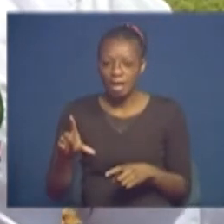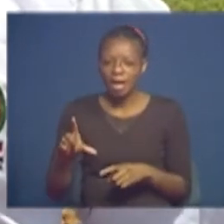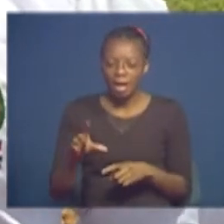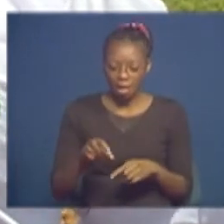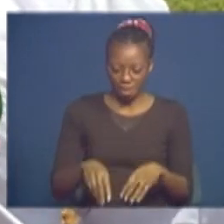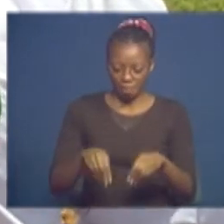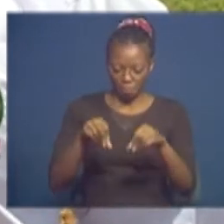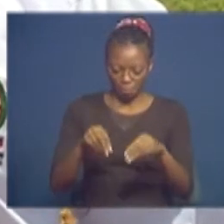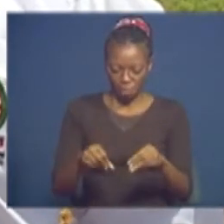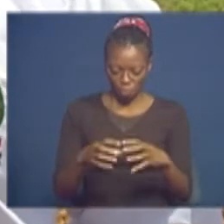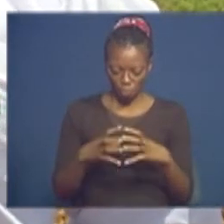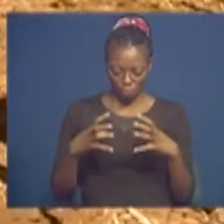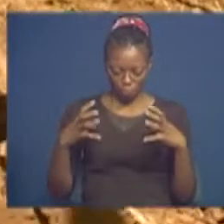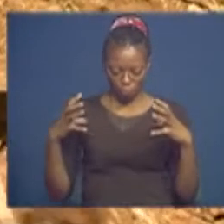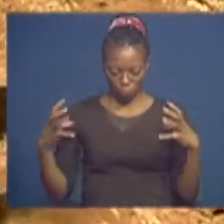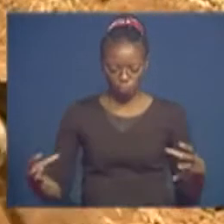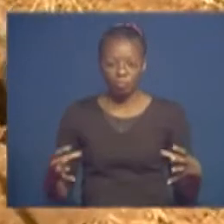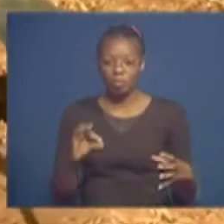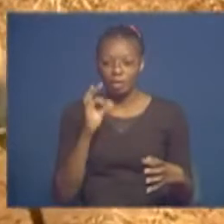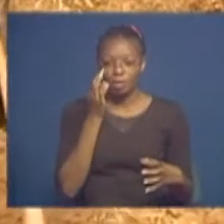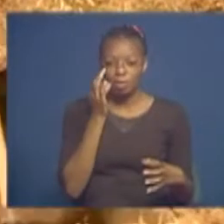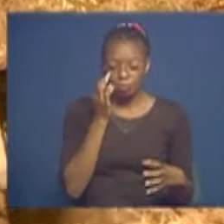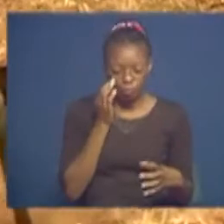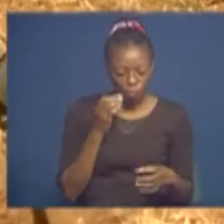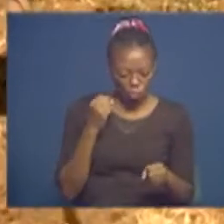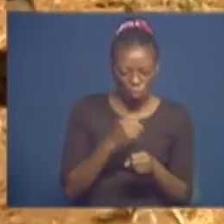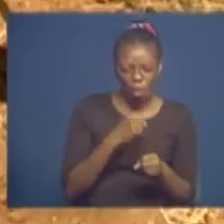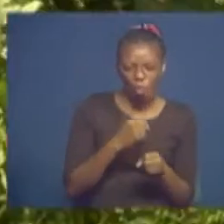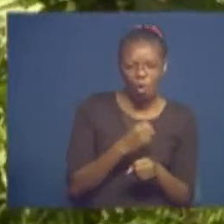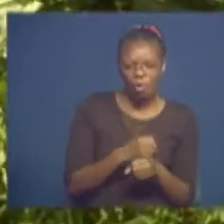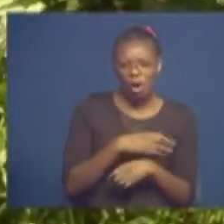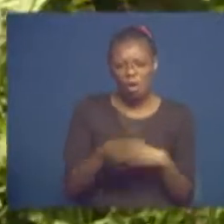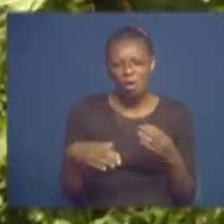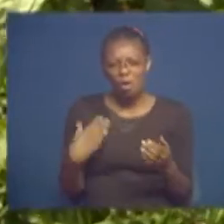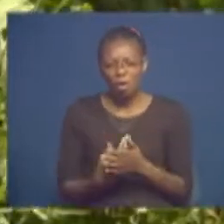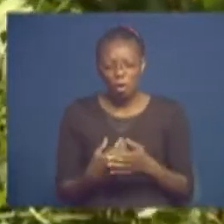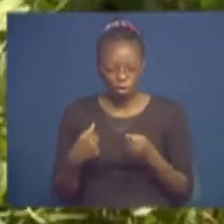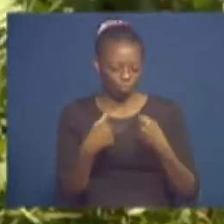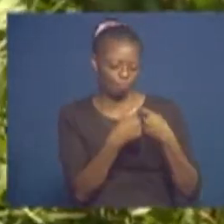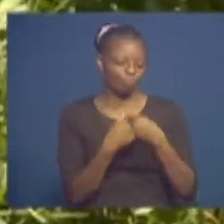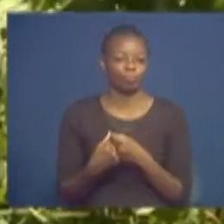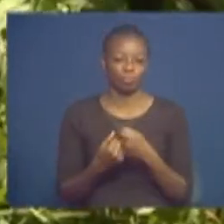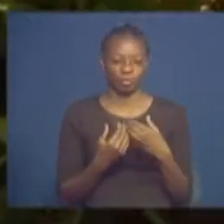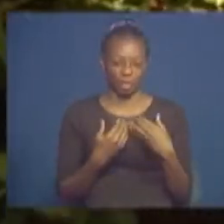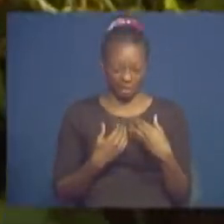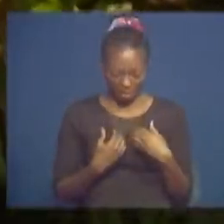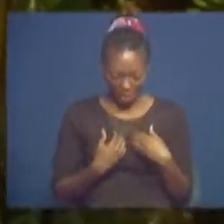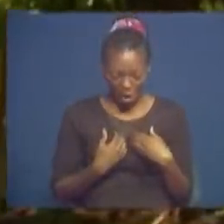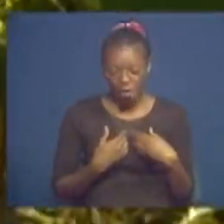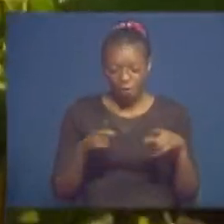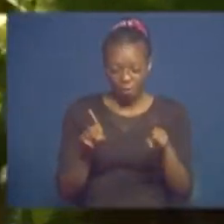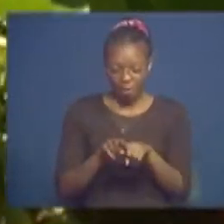CAN 1717, ndio matunda ikue kubwa. Kama tu kazi ya kuajiriwa ilivyo na panda shuka zake, changamoto pia